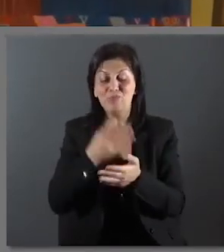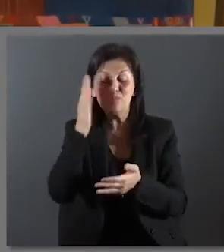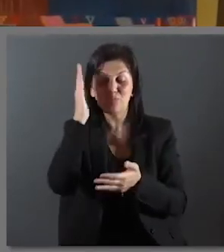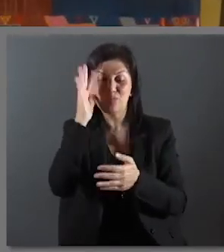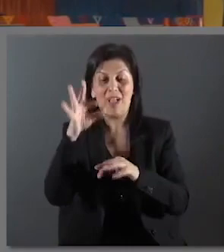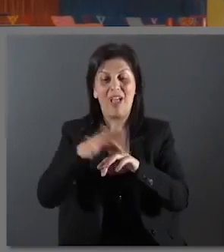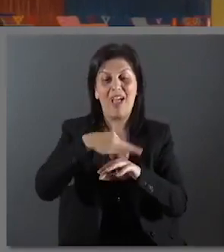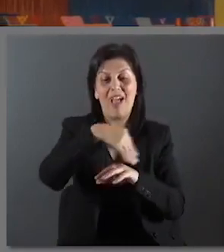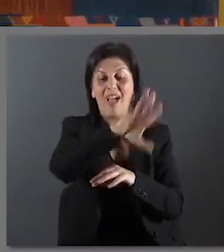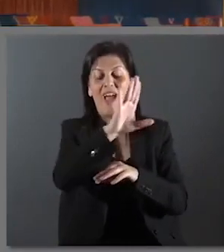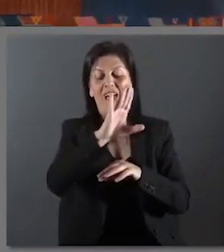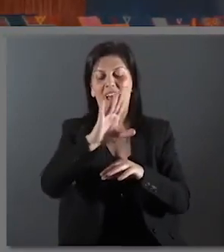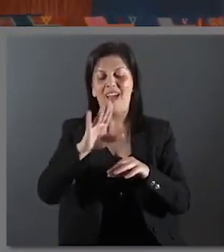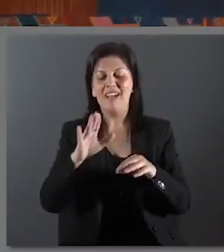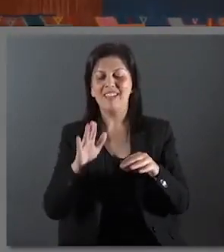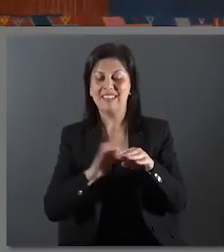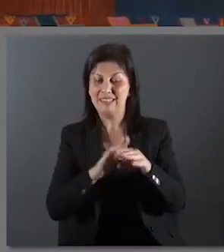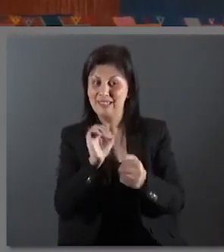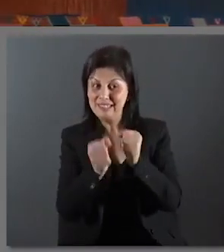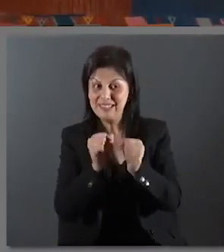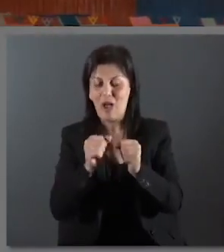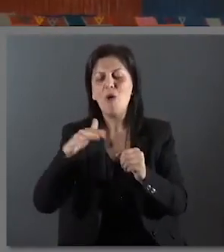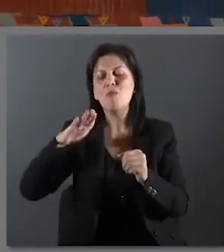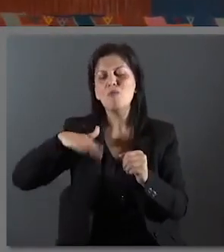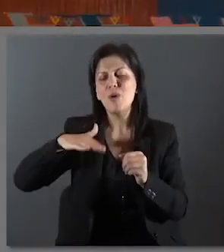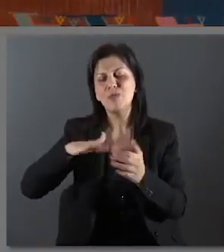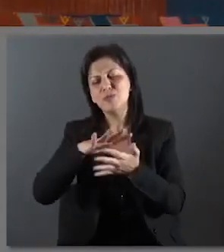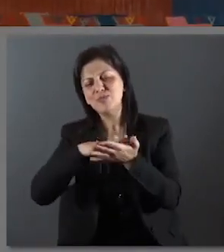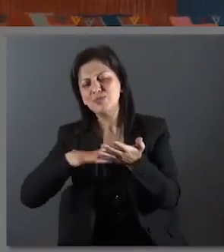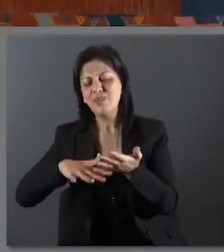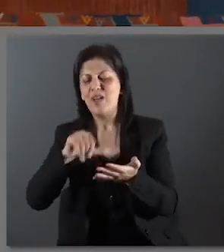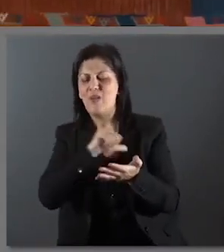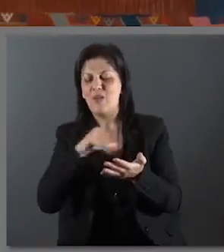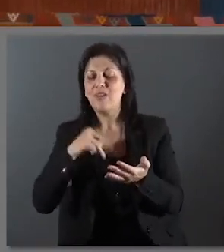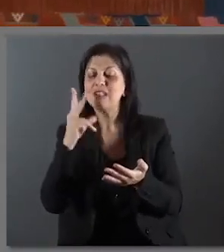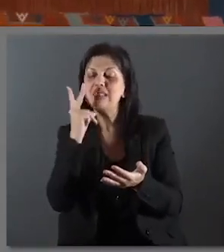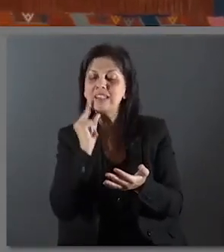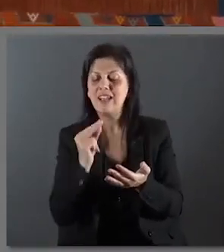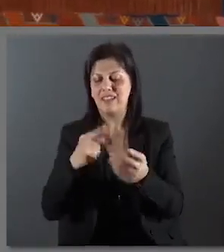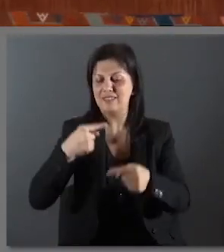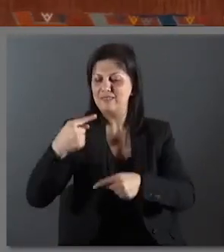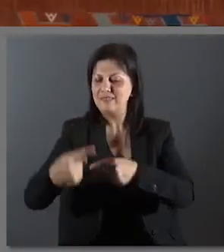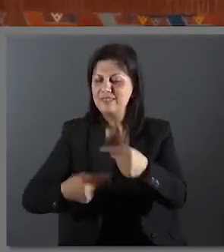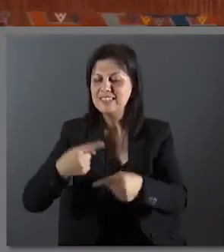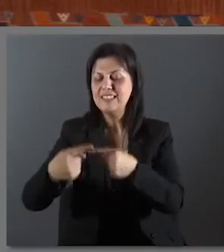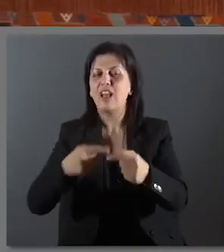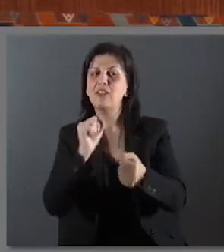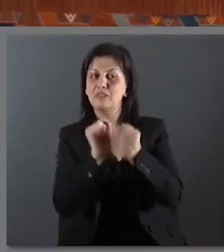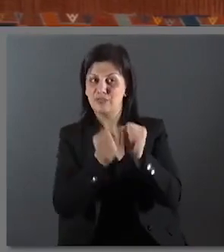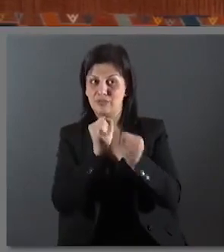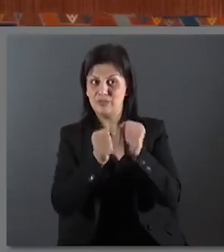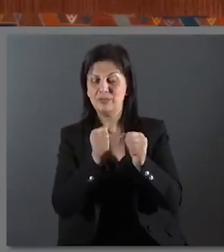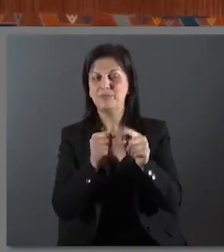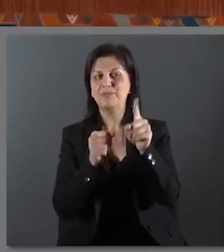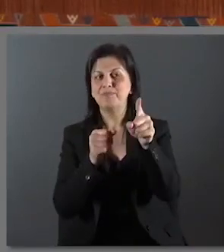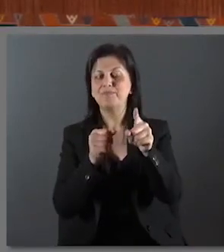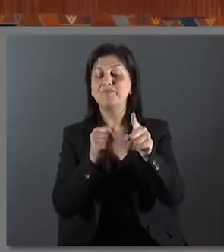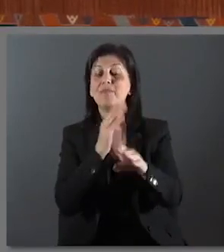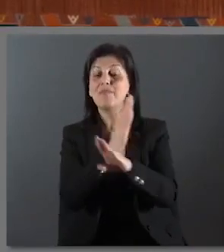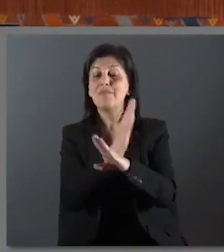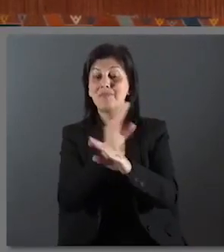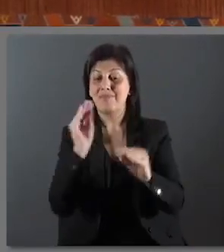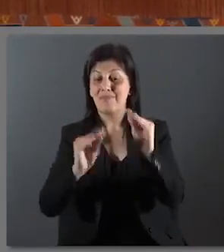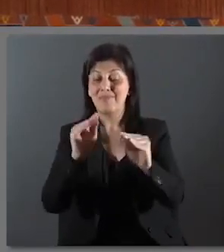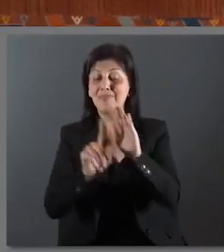cehizlik hazırlayır, daha sonra isə öz övladına, qızına və nəvələrinə xalça toxuyardı. Hana qurulan andan etibarən,